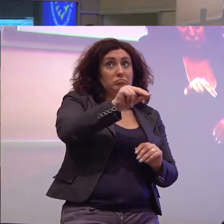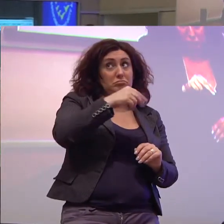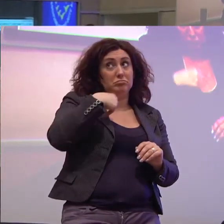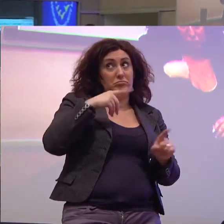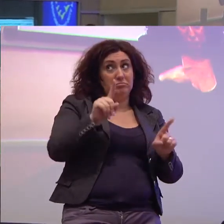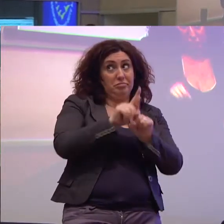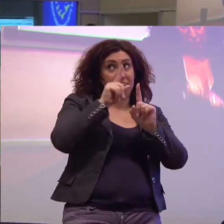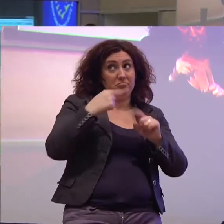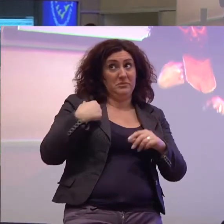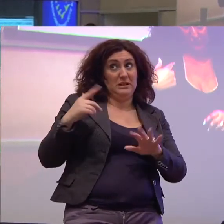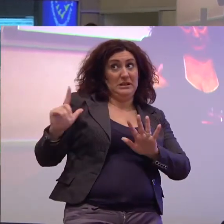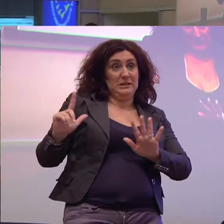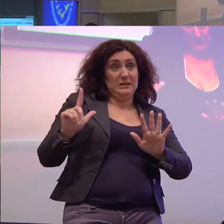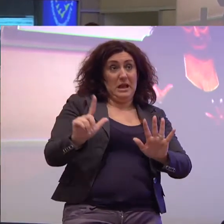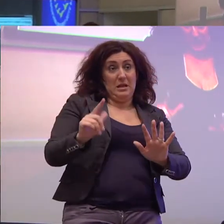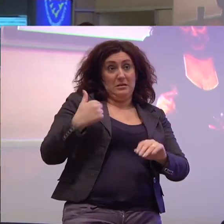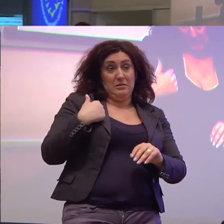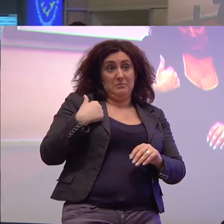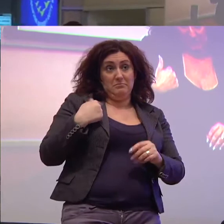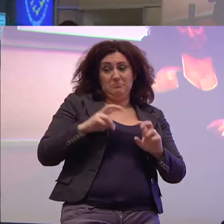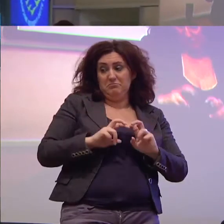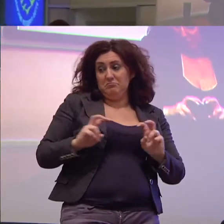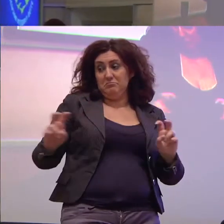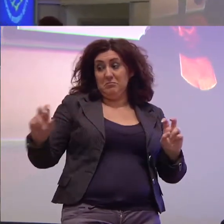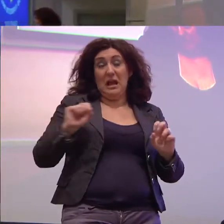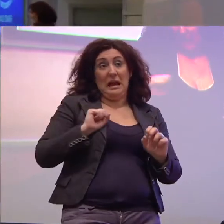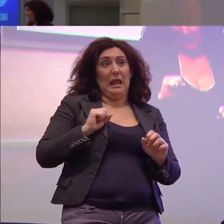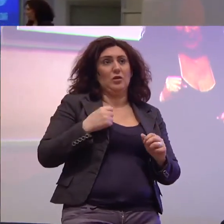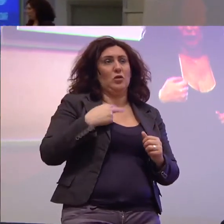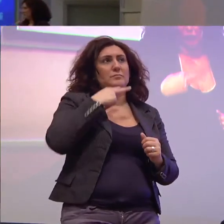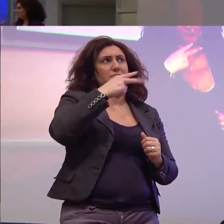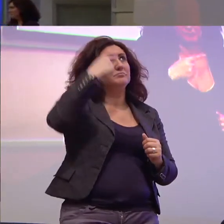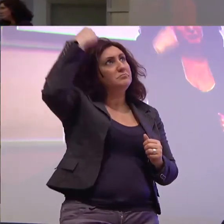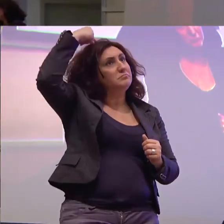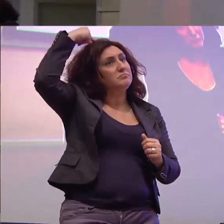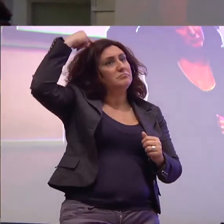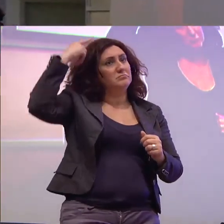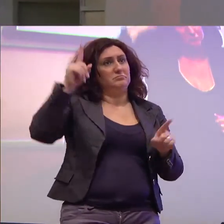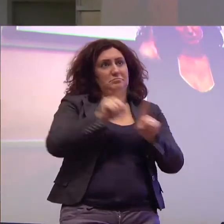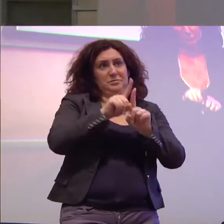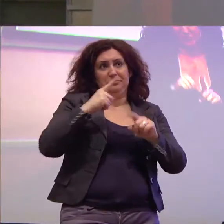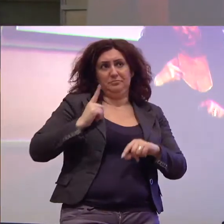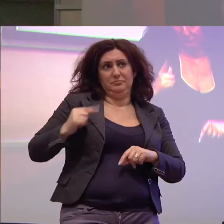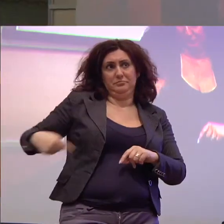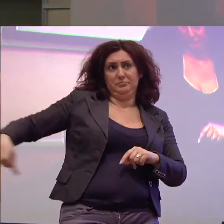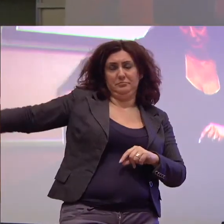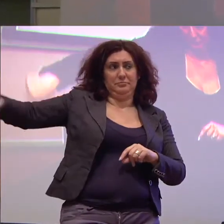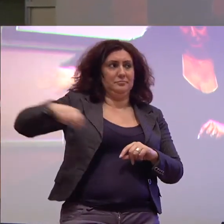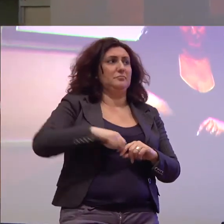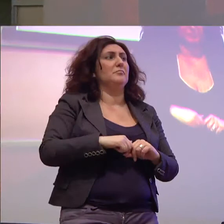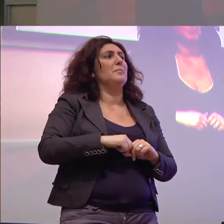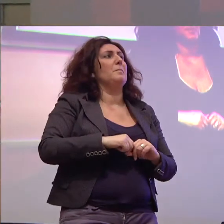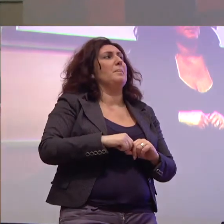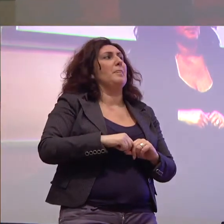parte di tutti gli altri Presidenti nazionali che sono qui seduti in rappresentanza della Fund per poter dire